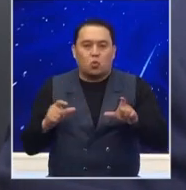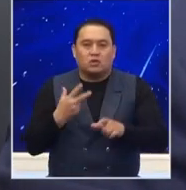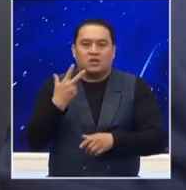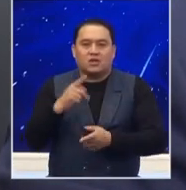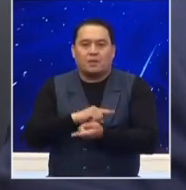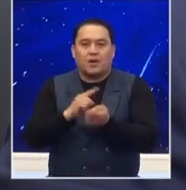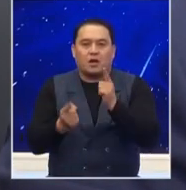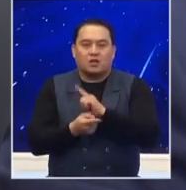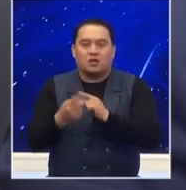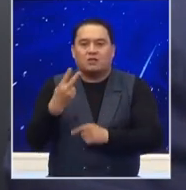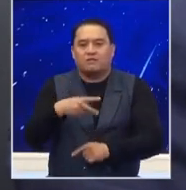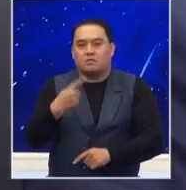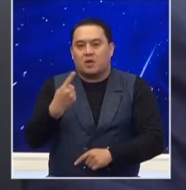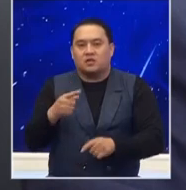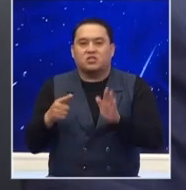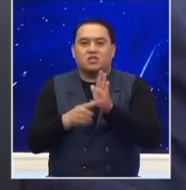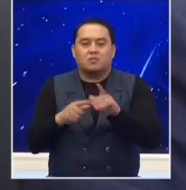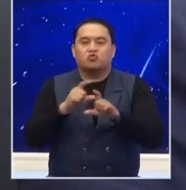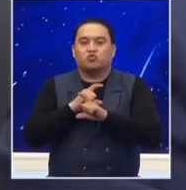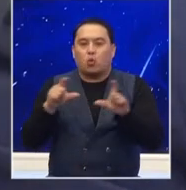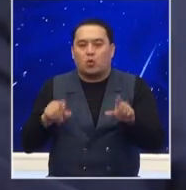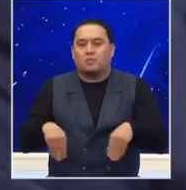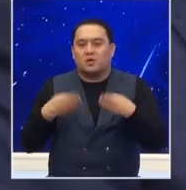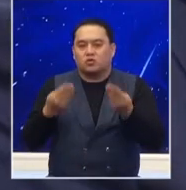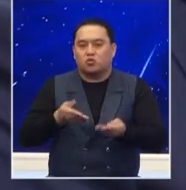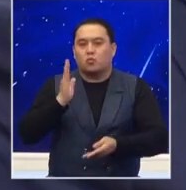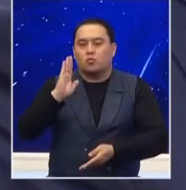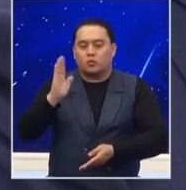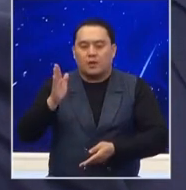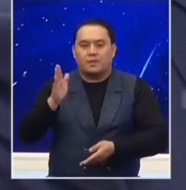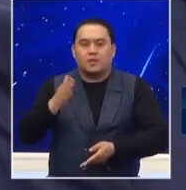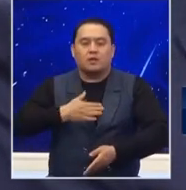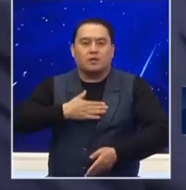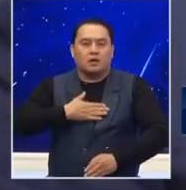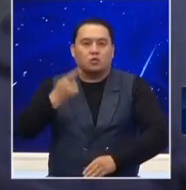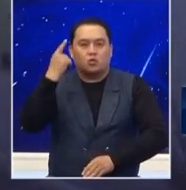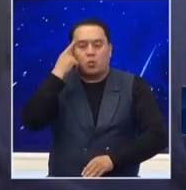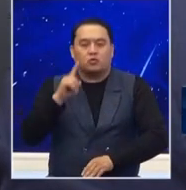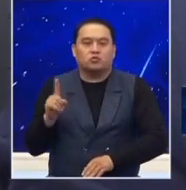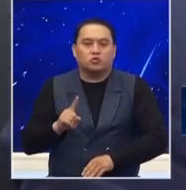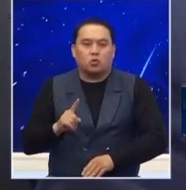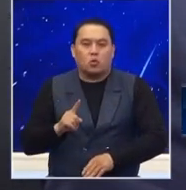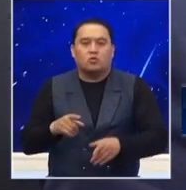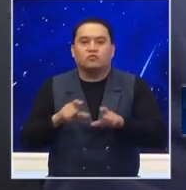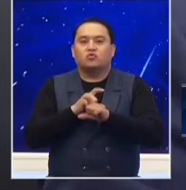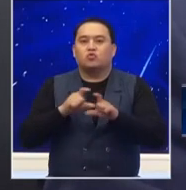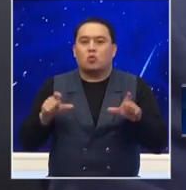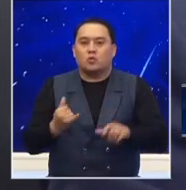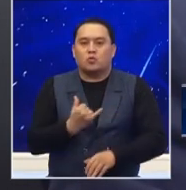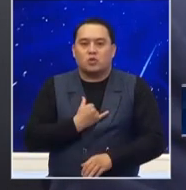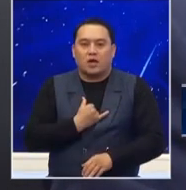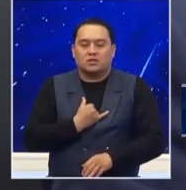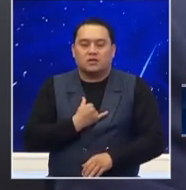год, 21-го, у меня сдача 7 школ. И я думаю, что, в принципе, по 4 школам